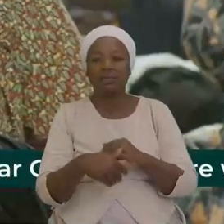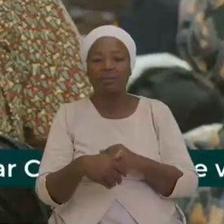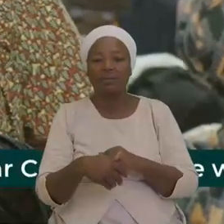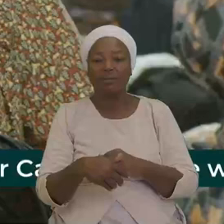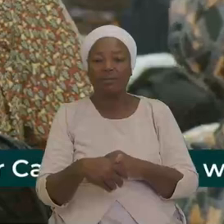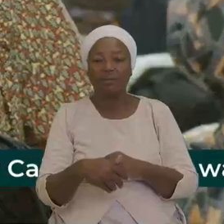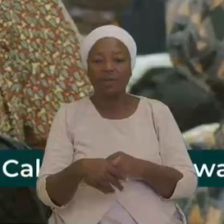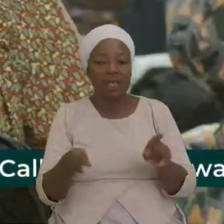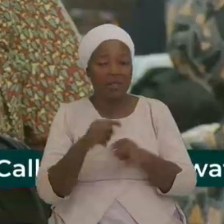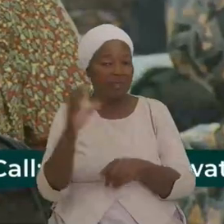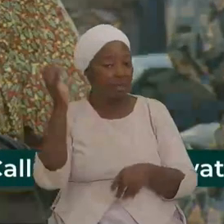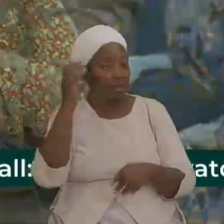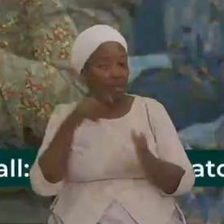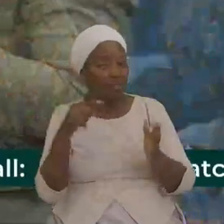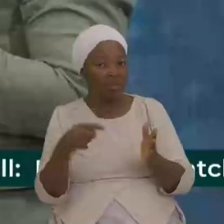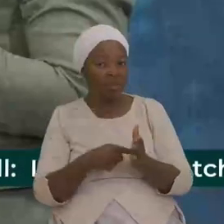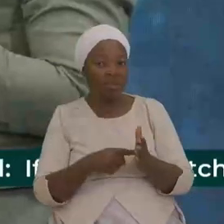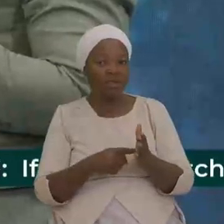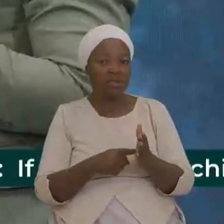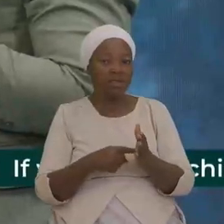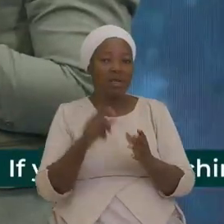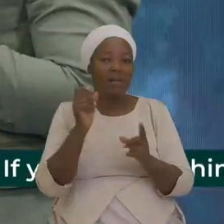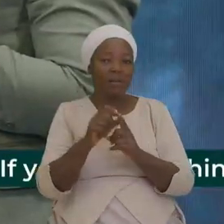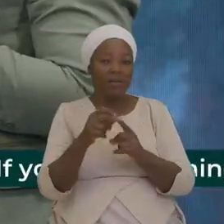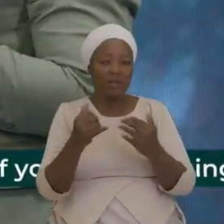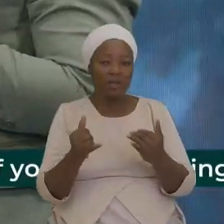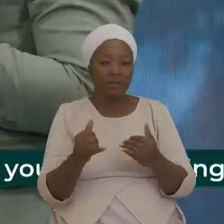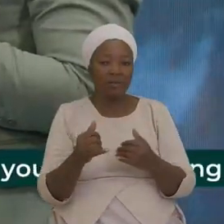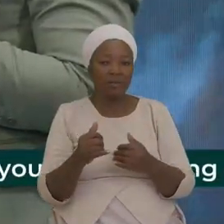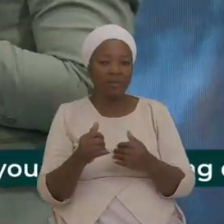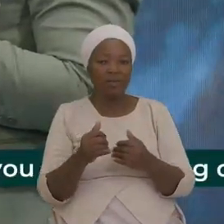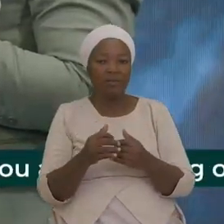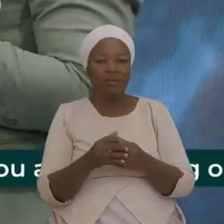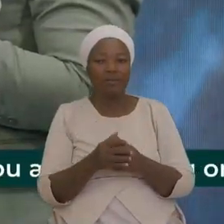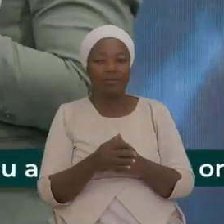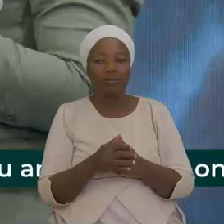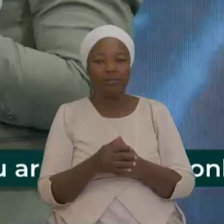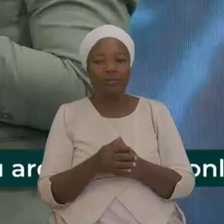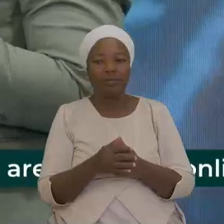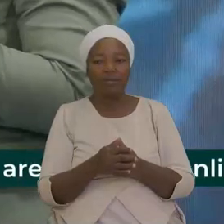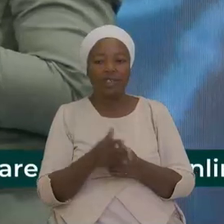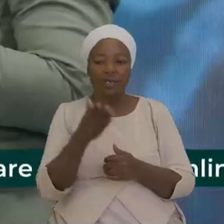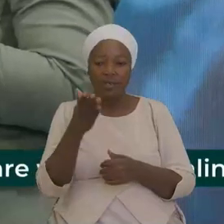après avoir suivi ce message, il y a un lien qui s'affiche.